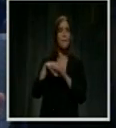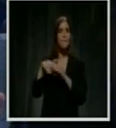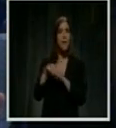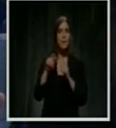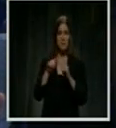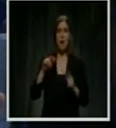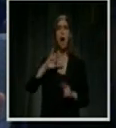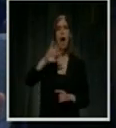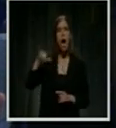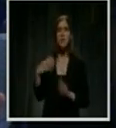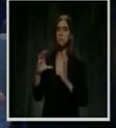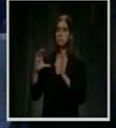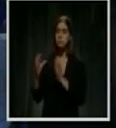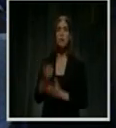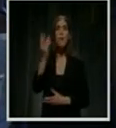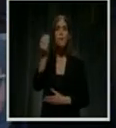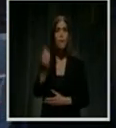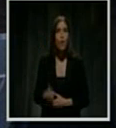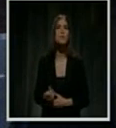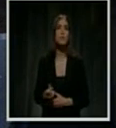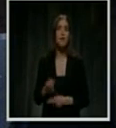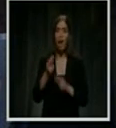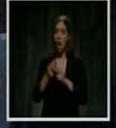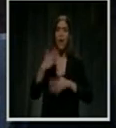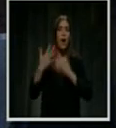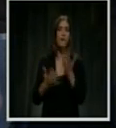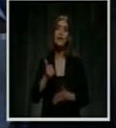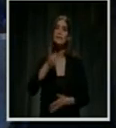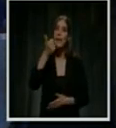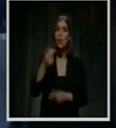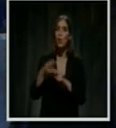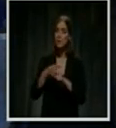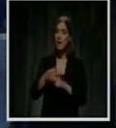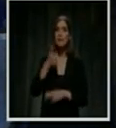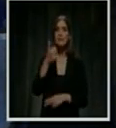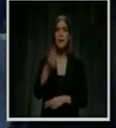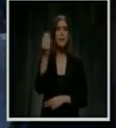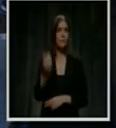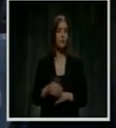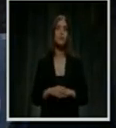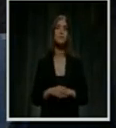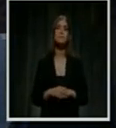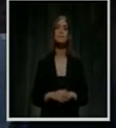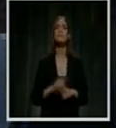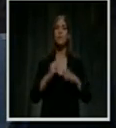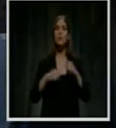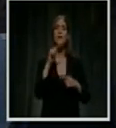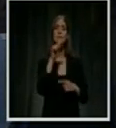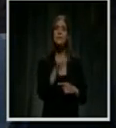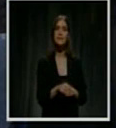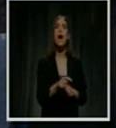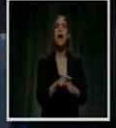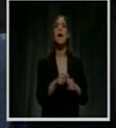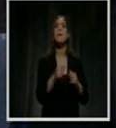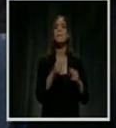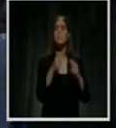minna u għamilna ħafna ġid f'pajjiżna b'dawn il-fondi. Dwar ir-riżoluzzjonijiet illi semmejt li hemm għax jinteressawni dawn